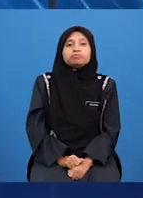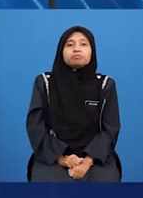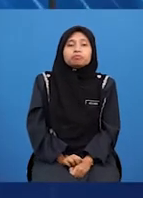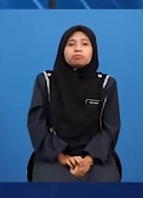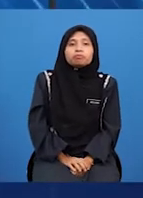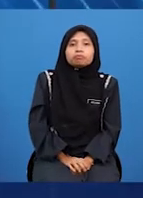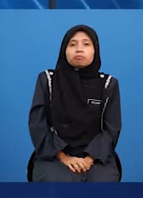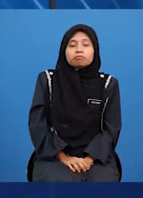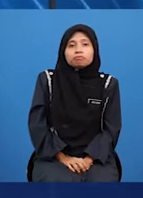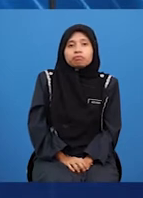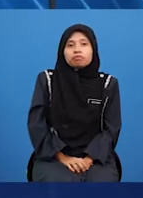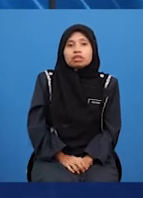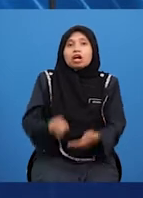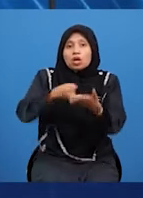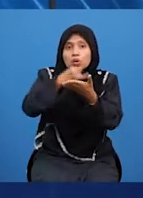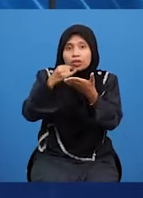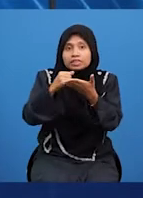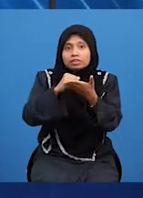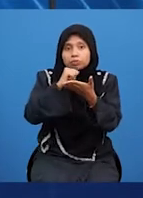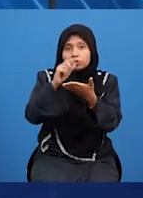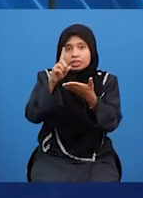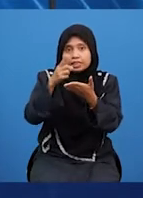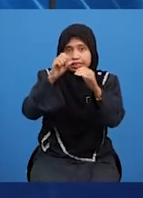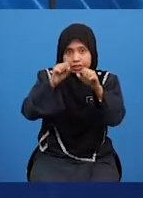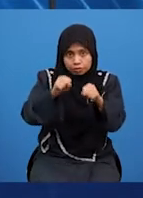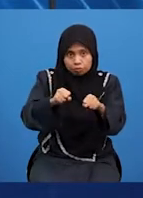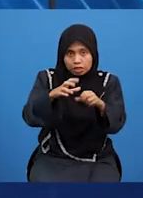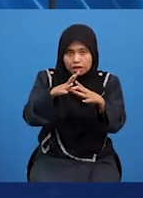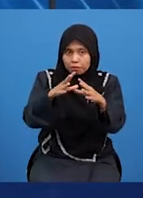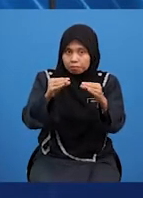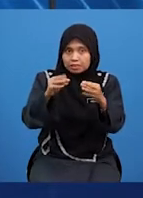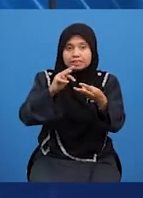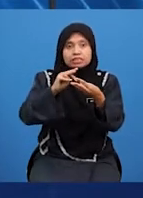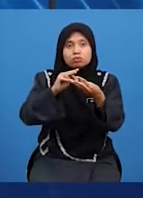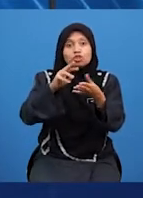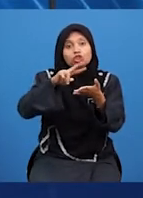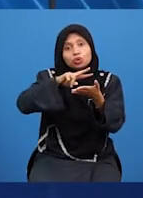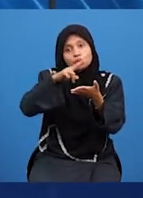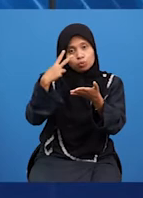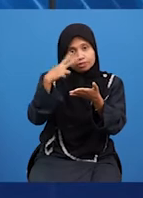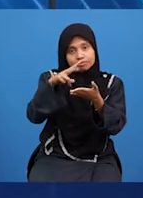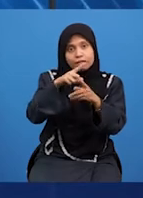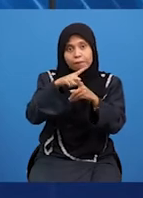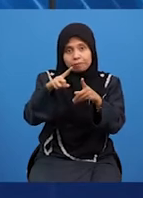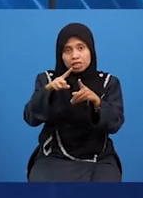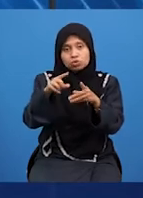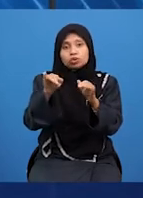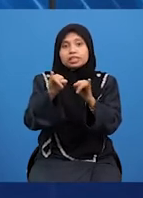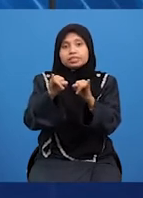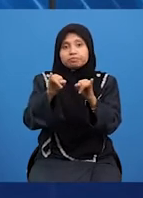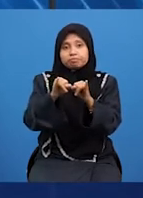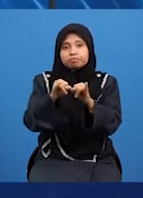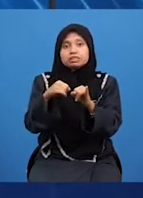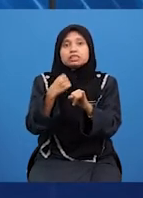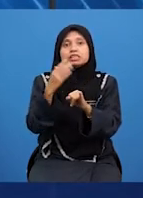Betul tu Cikgu Don. Lukisan bukan sahaja boleh menyelesaikan permasalahan visual, malah melalui lukisan